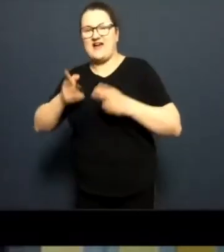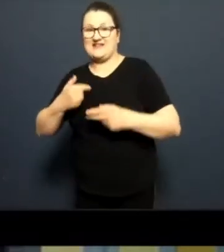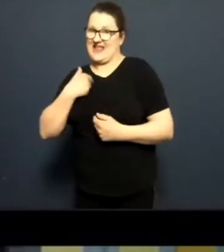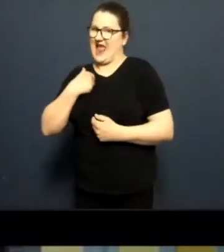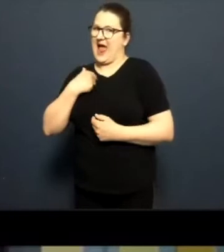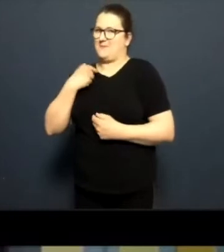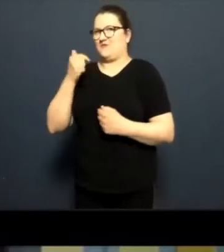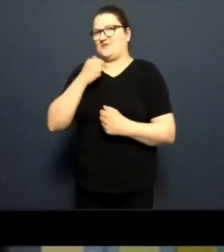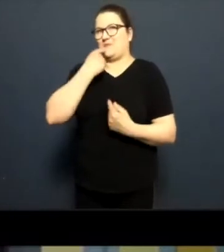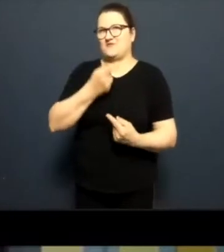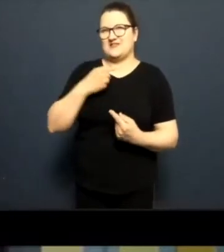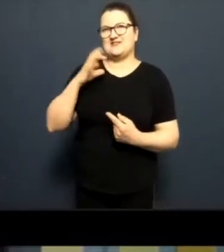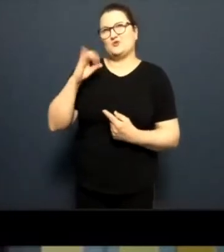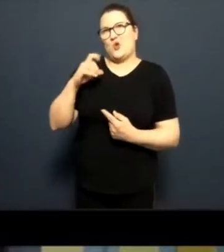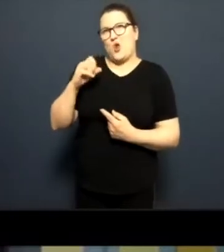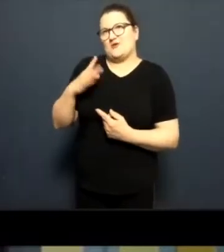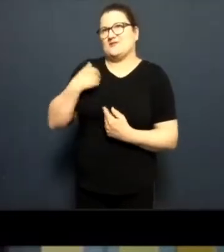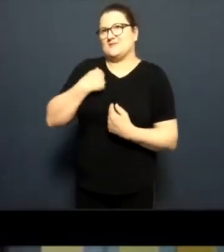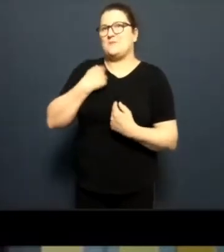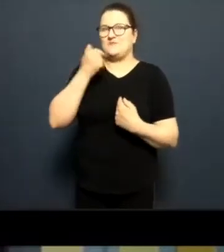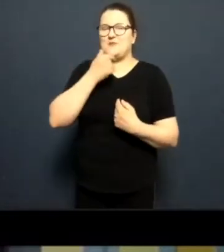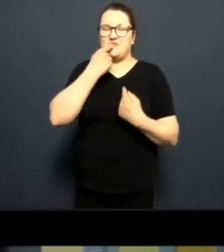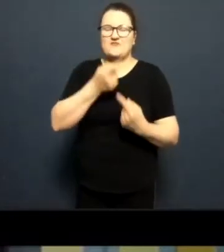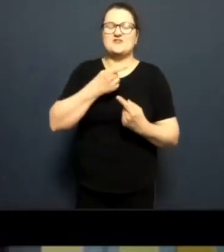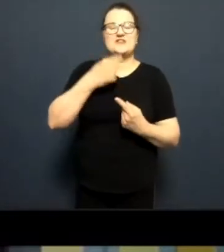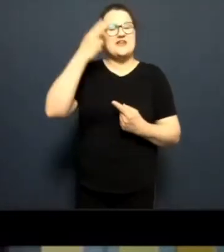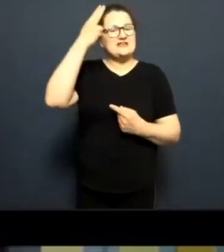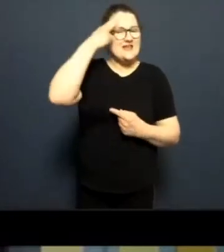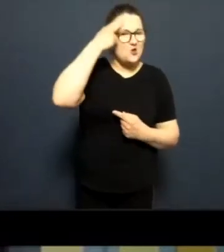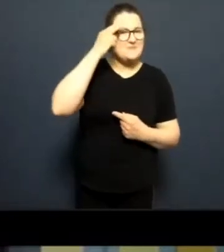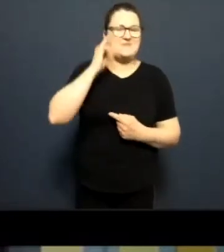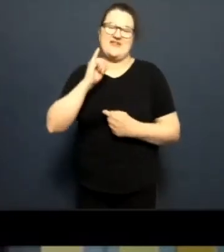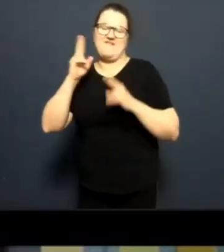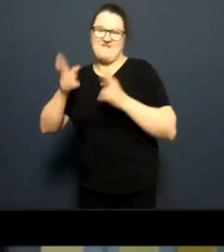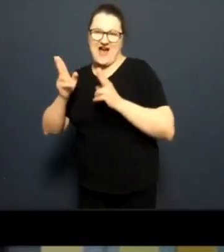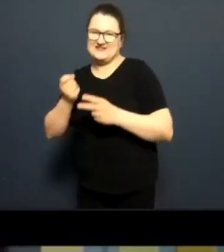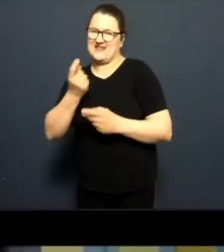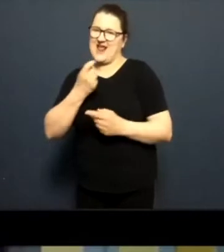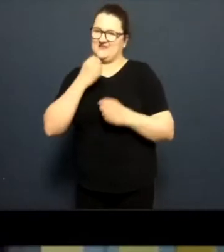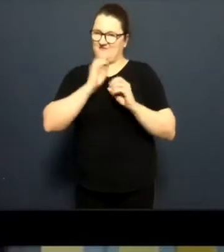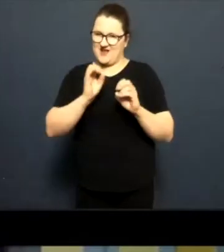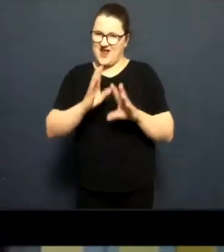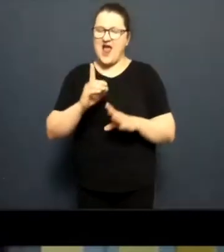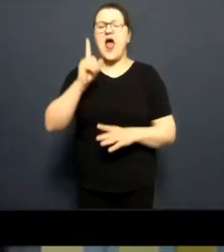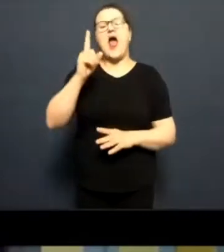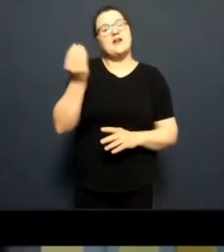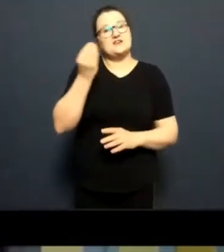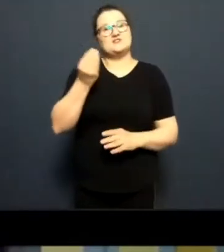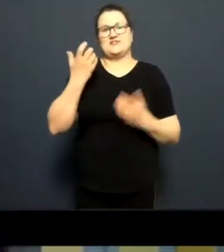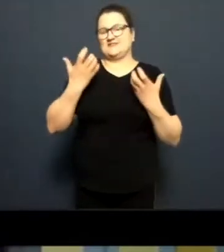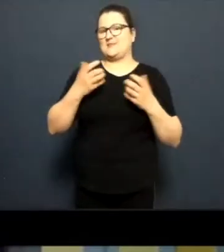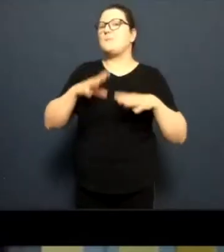stereotypów i faktów, teraz spróbujemy się rozprawić z tą sferą, ale zanim do tego dojdziemy, chciałabym otworzyć to